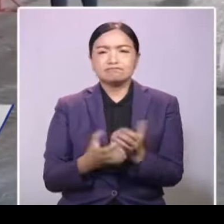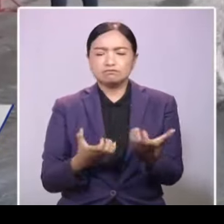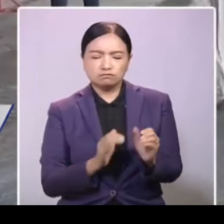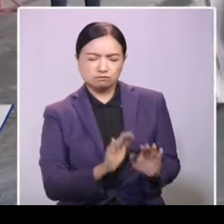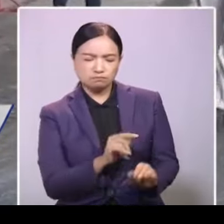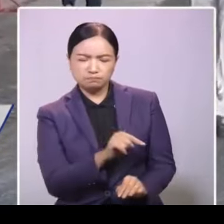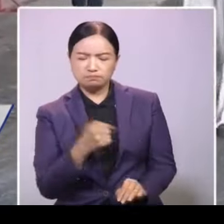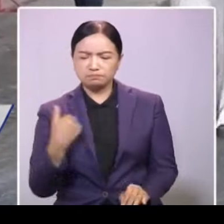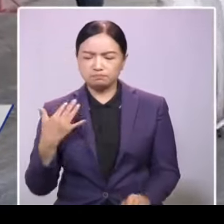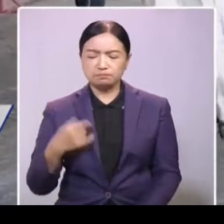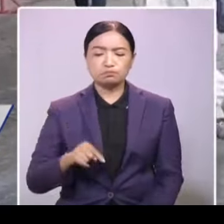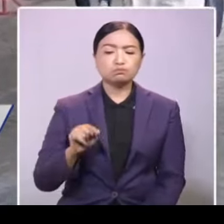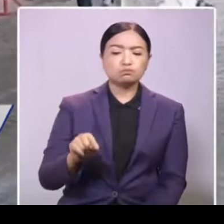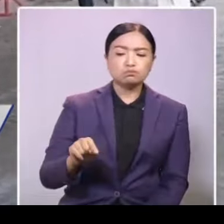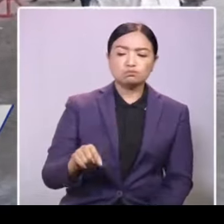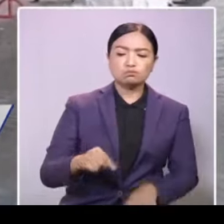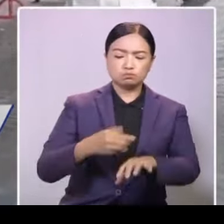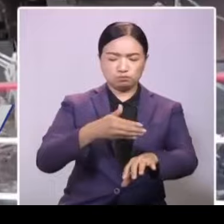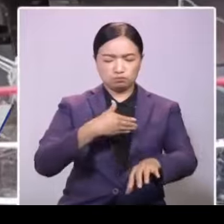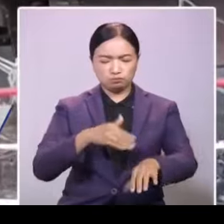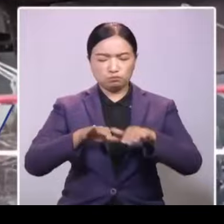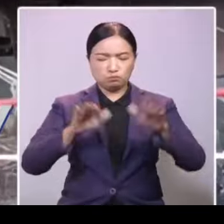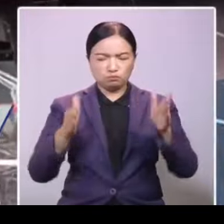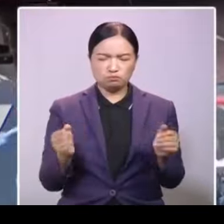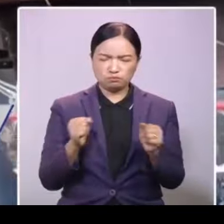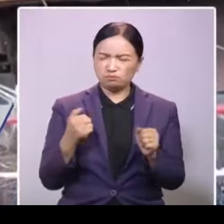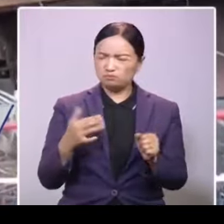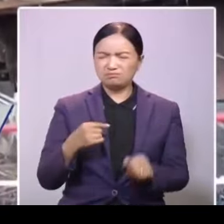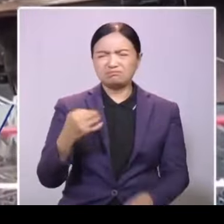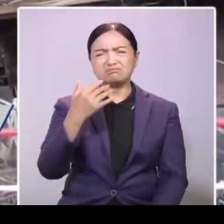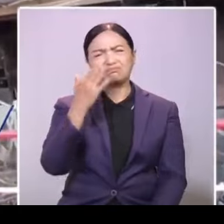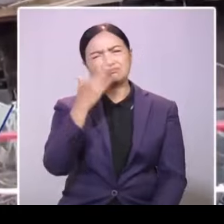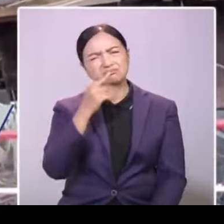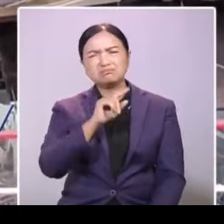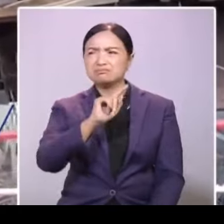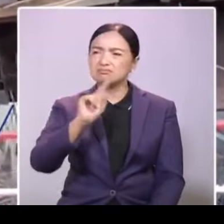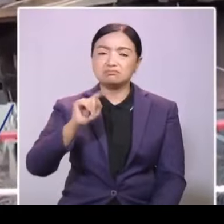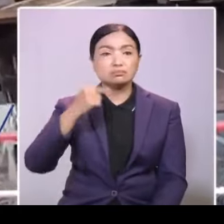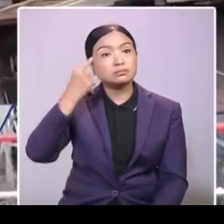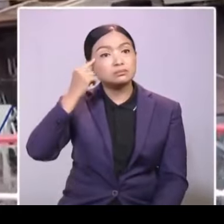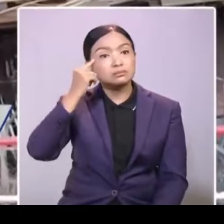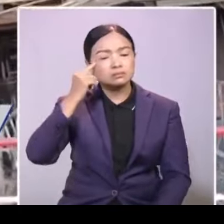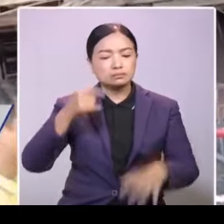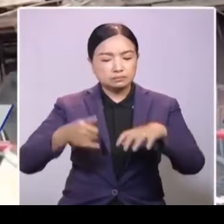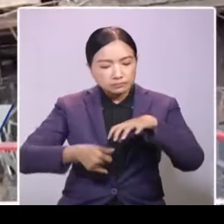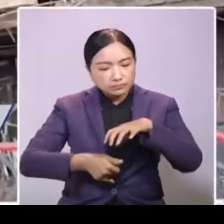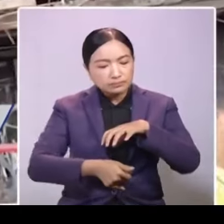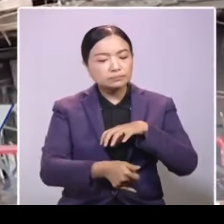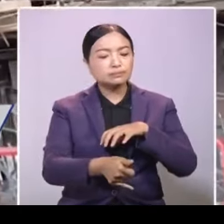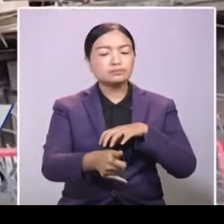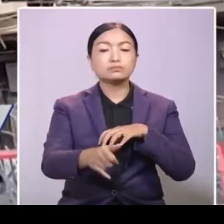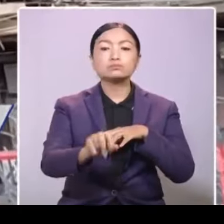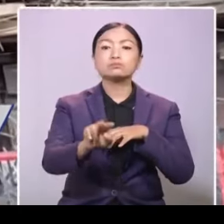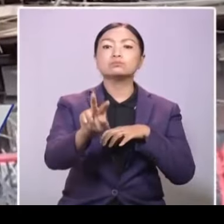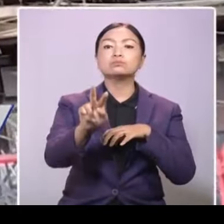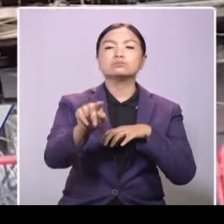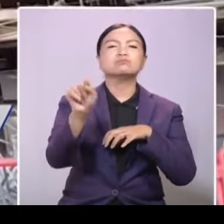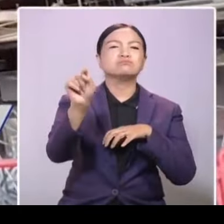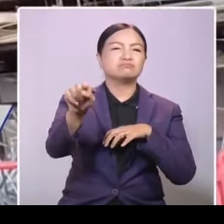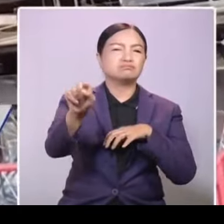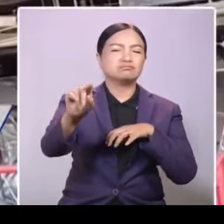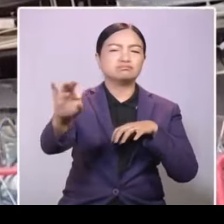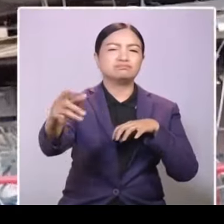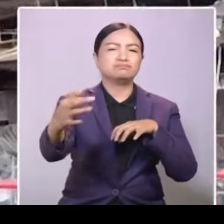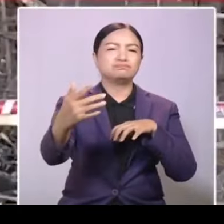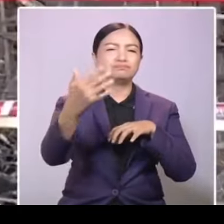ไม่มีตรงบริเวณหลังตู้แช่ก็ไม่มีแล้วมันมาจากไหนปรากฏว่าเดินออกไปดูหน้าร้านเท่านั้นแหละไปเจอกลุ่มควัน